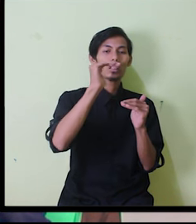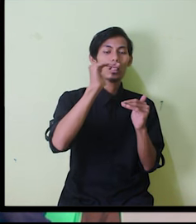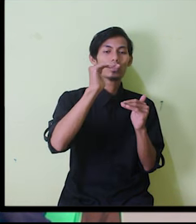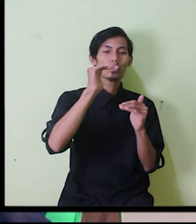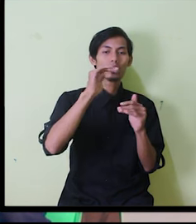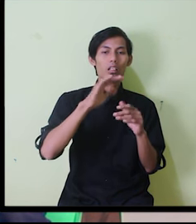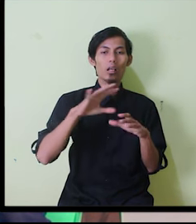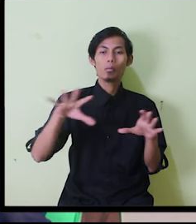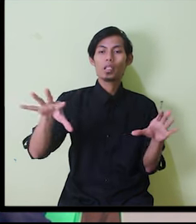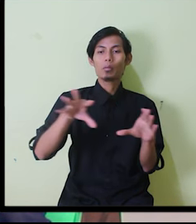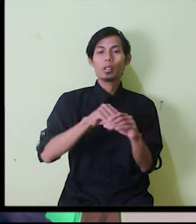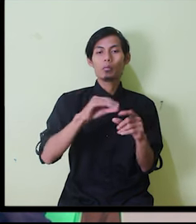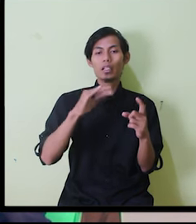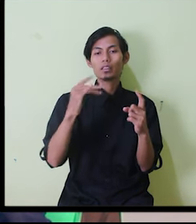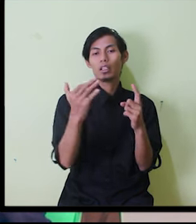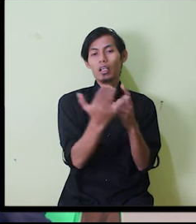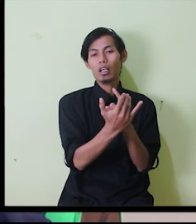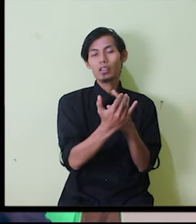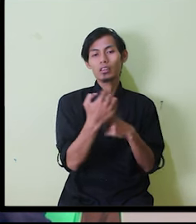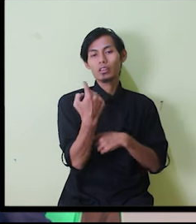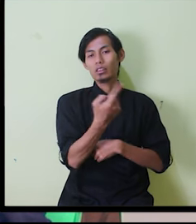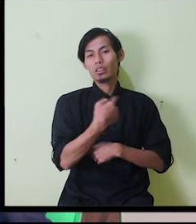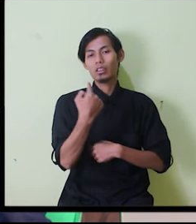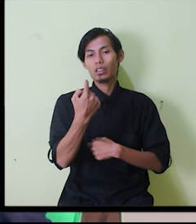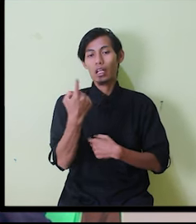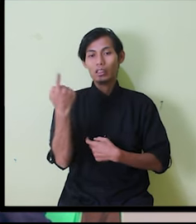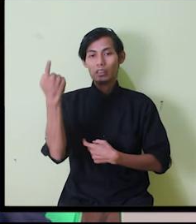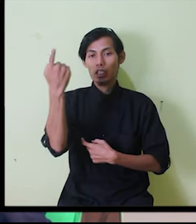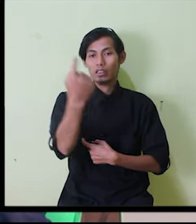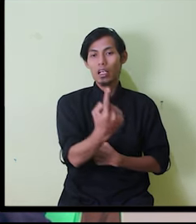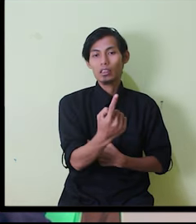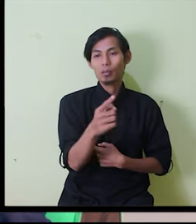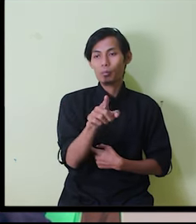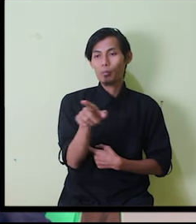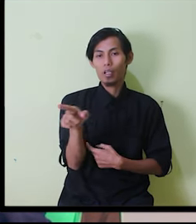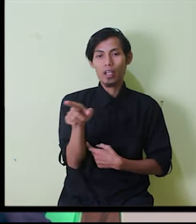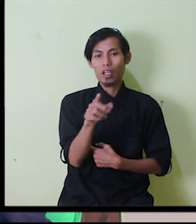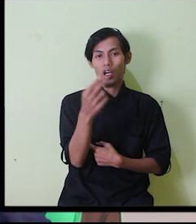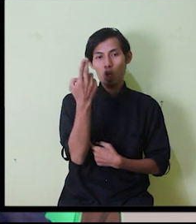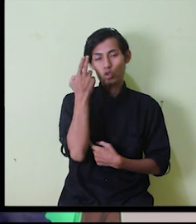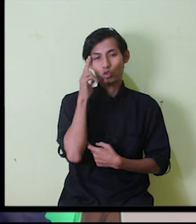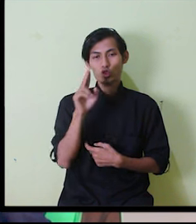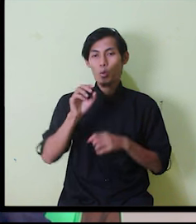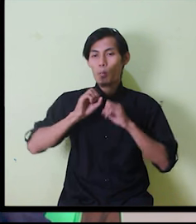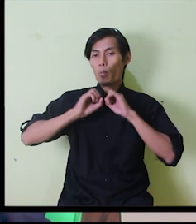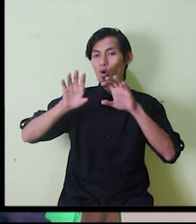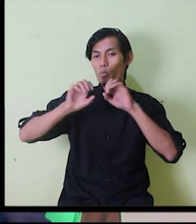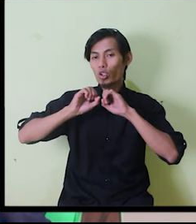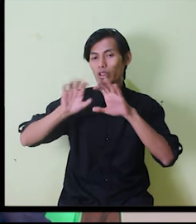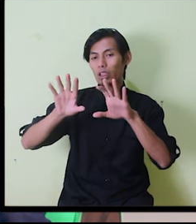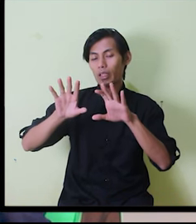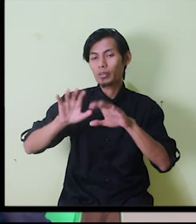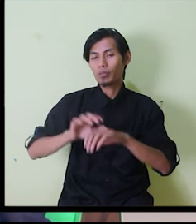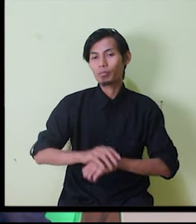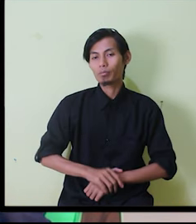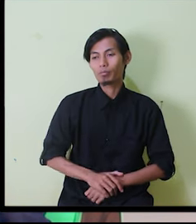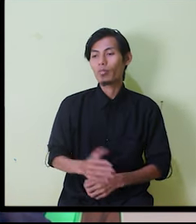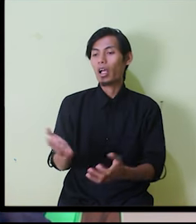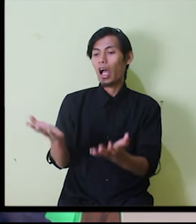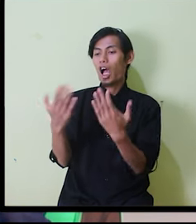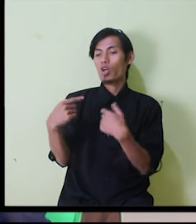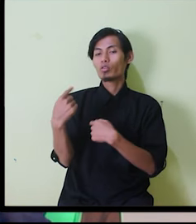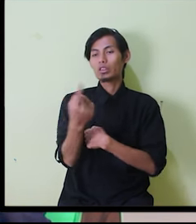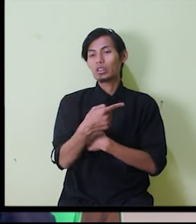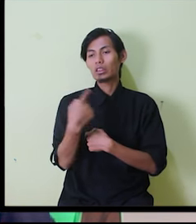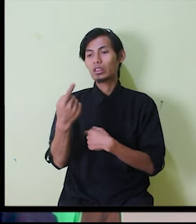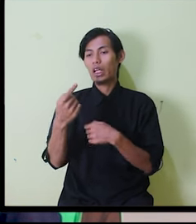lagi partisipasi masyarakat dengan kita mendatangi mereka untuk mempromosikan bahwa